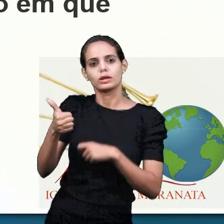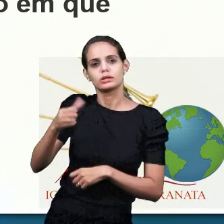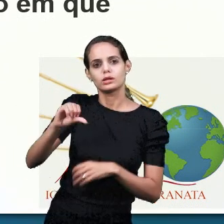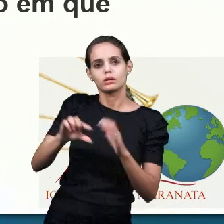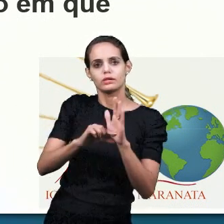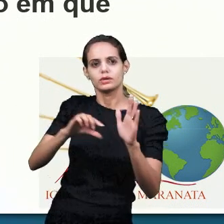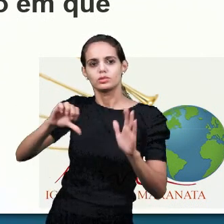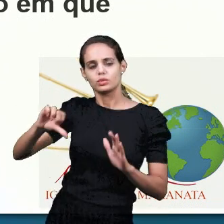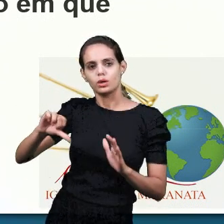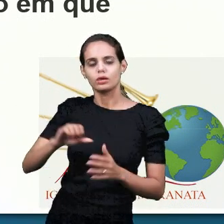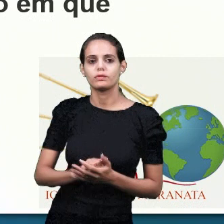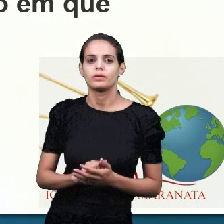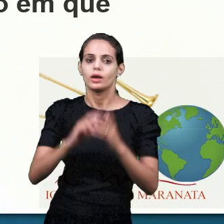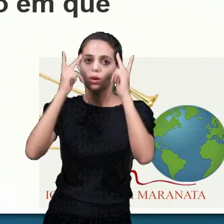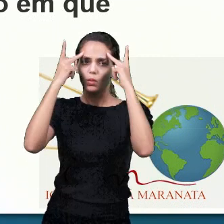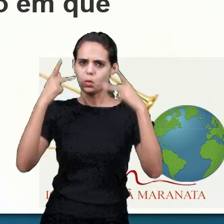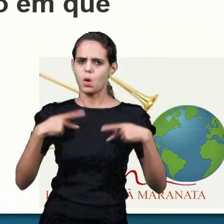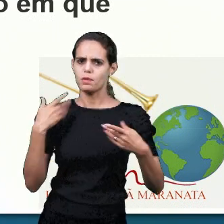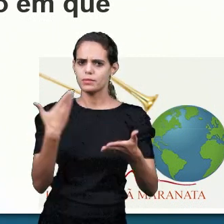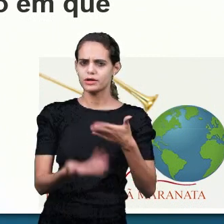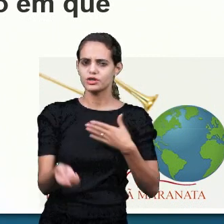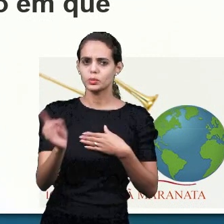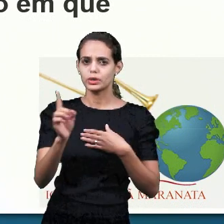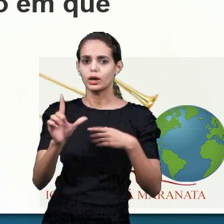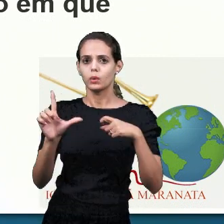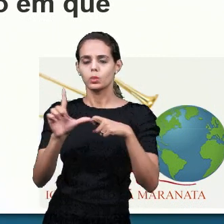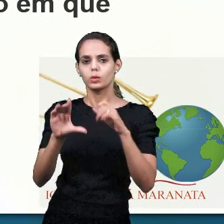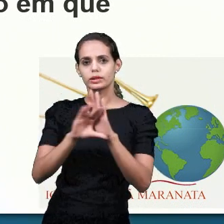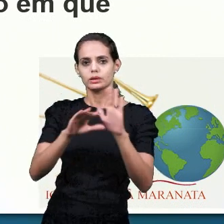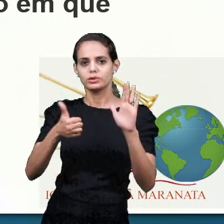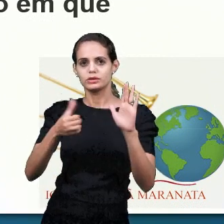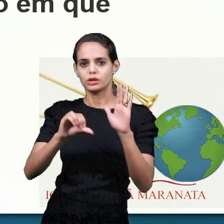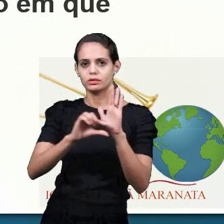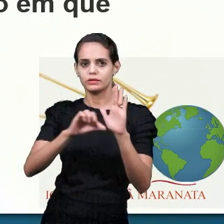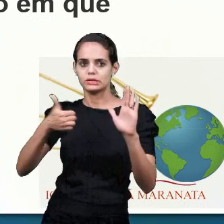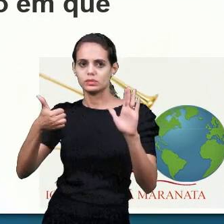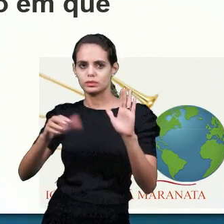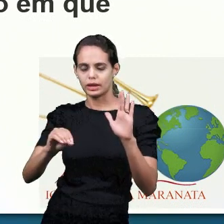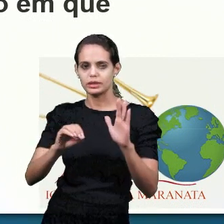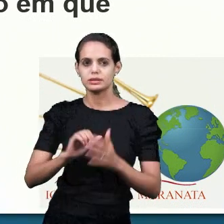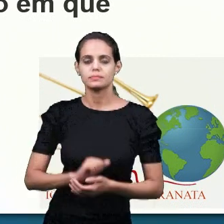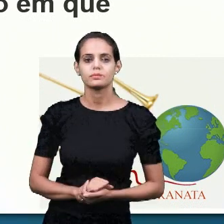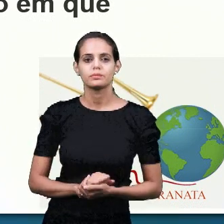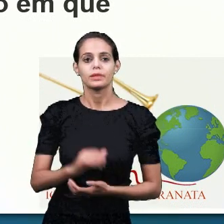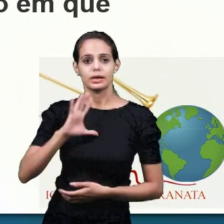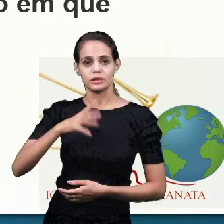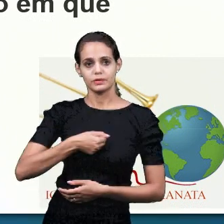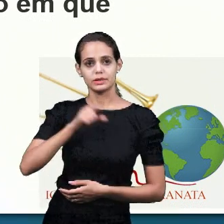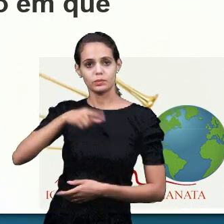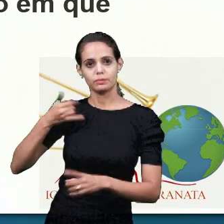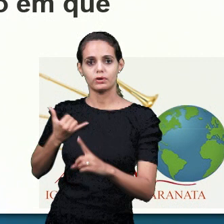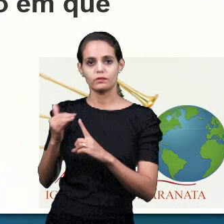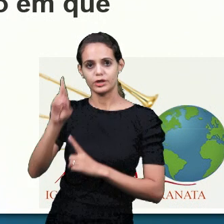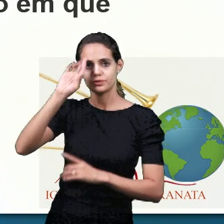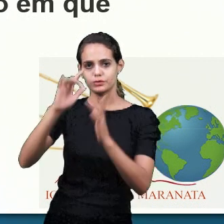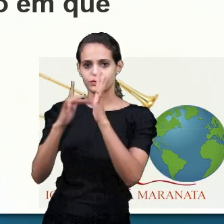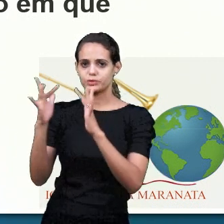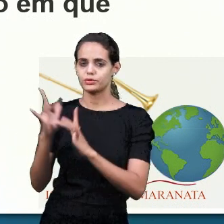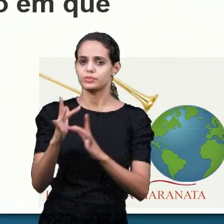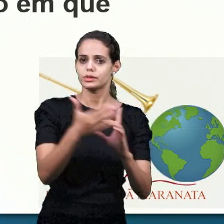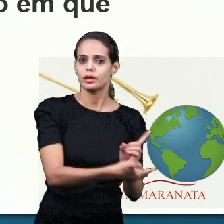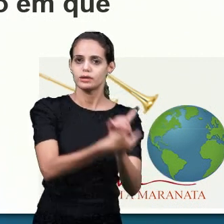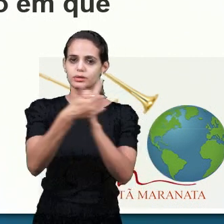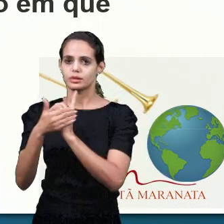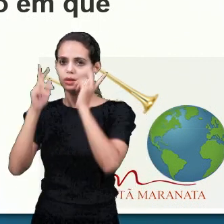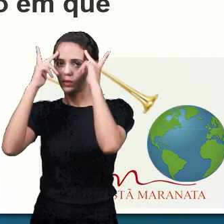Luc chapitre 19, verset 10. Le salut est prophétique et le Seigneur Jésus veut racheter l'homme dans la situation où il se